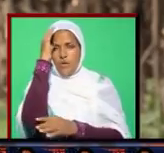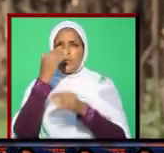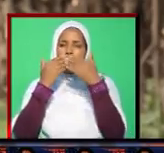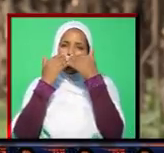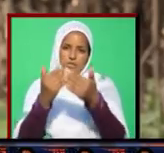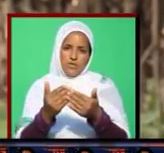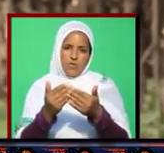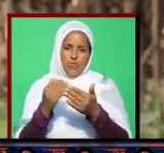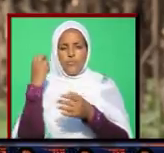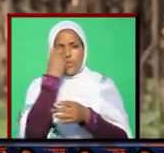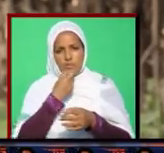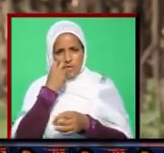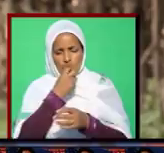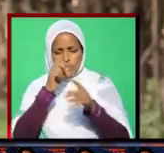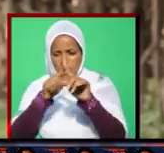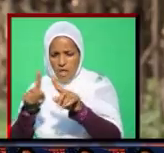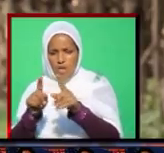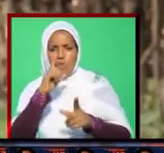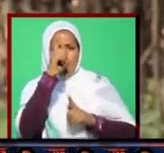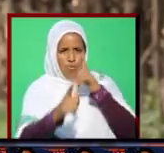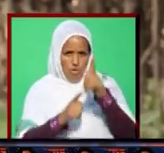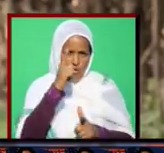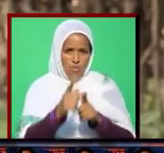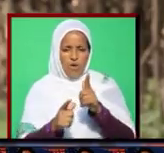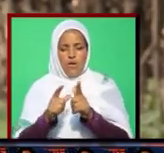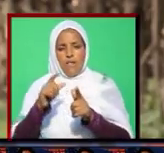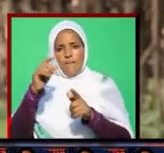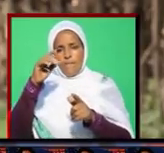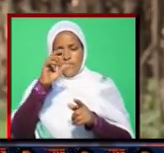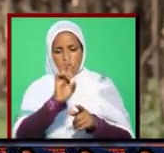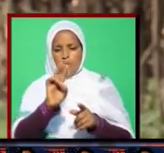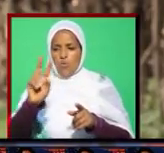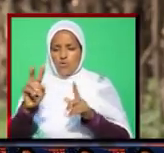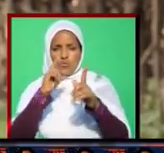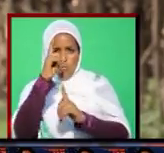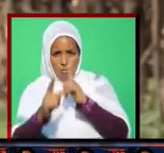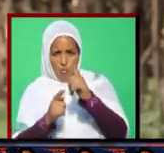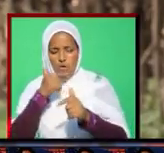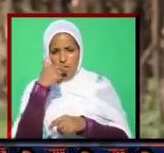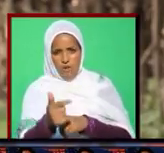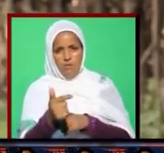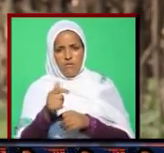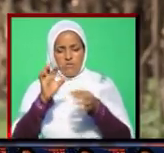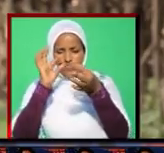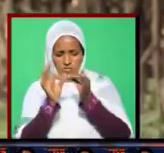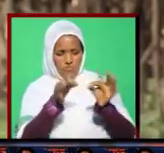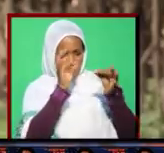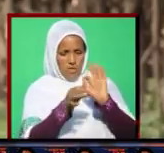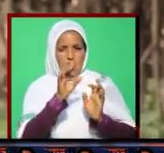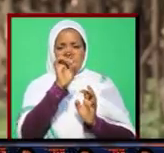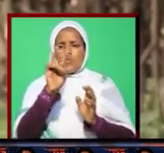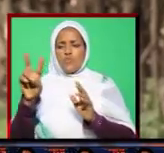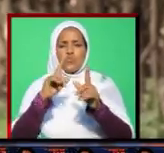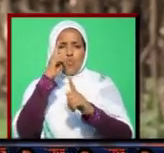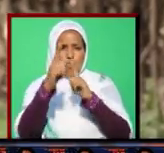አመሰግናለሁ። በልሳኖች በተለያዩ ቋንቋዎች እንደውም በ72 ቋንቋ እናገራለሁ። መተርጉማን ሐዲስ ሲተረጉሙ በ72 ቋንቋ